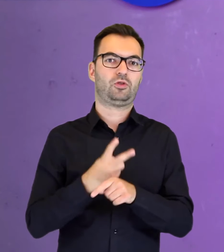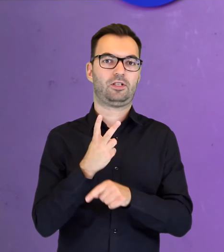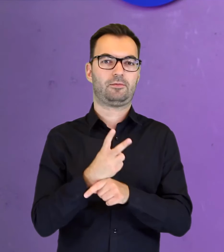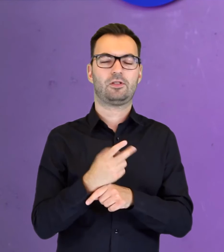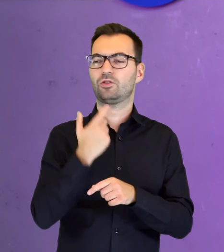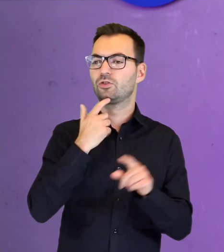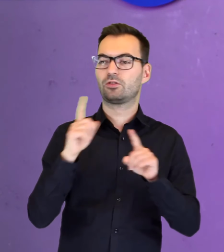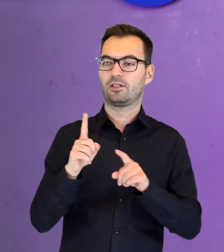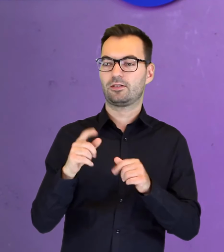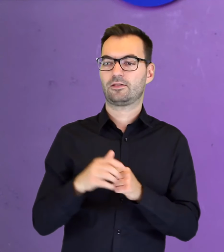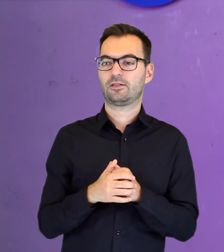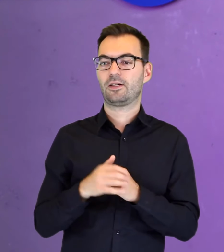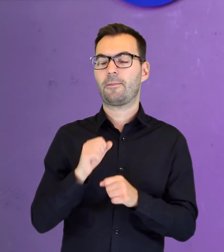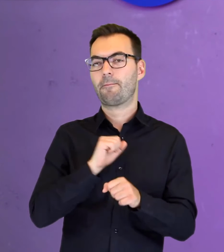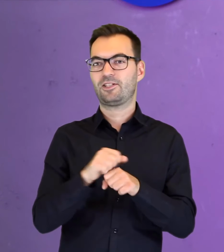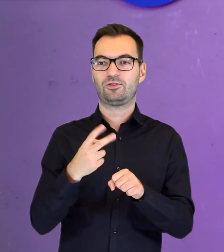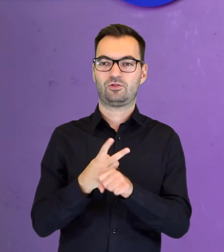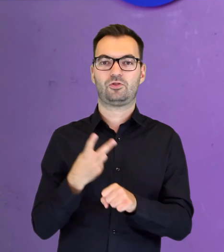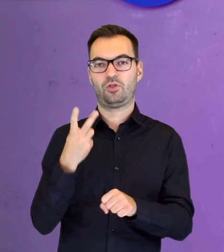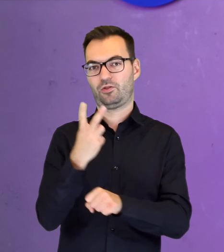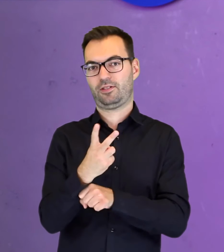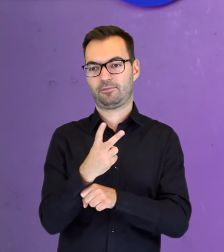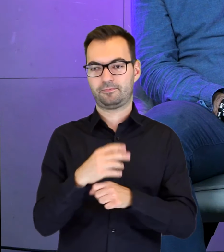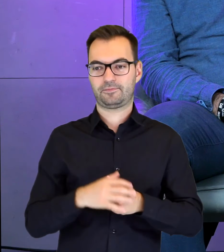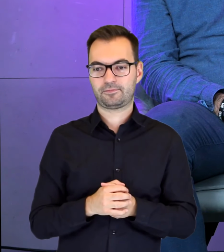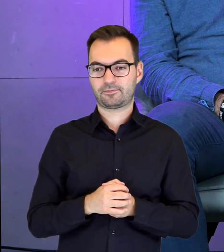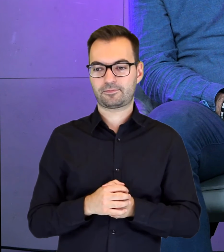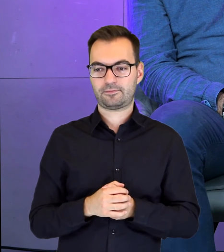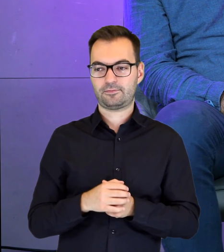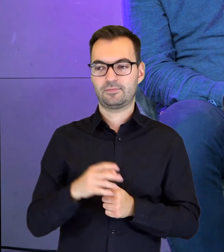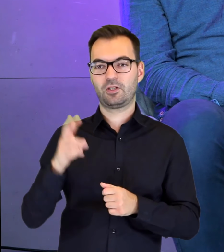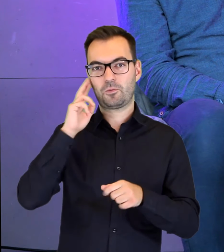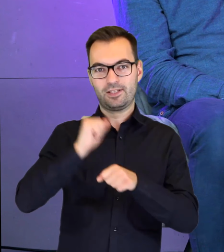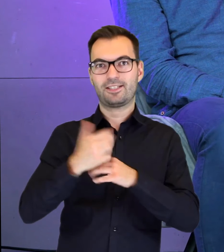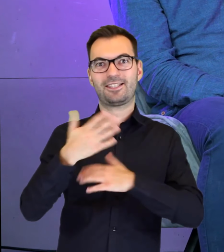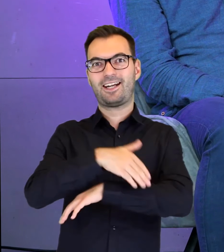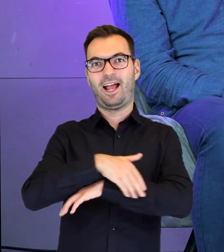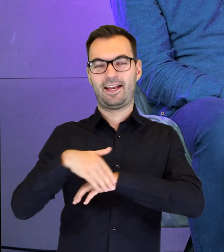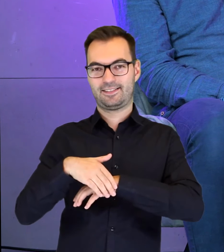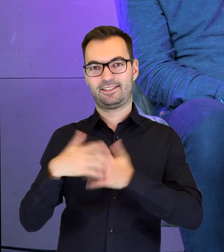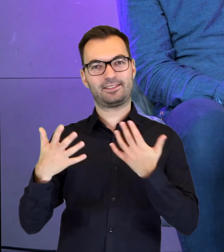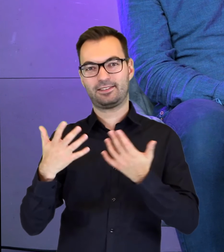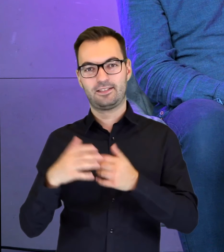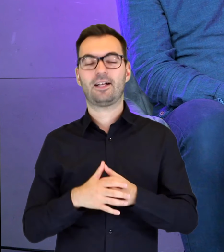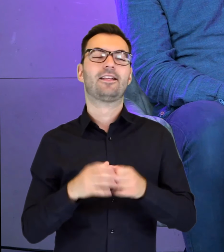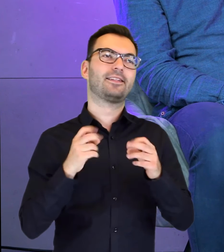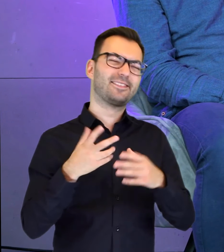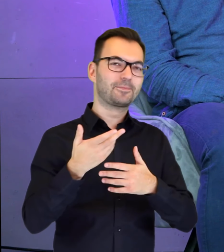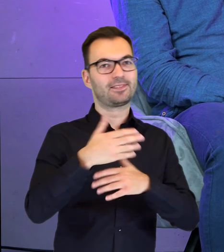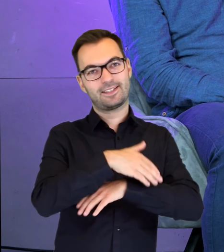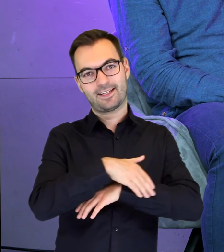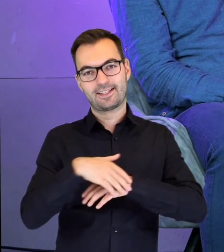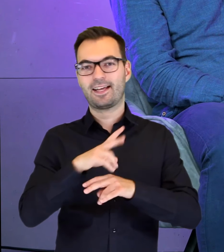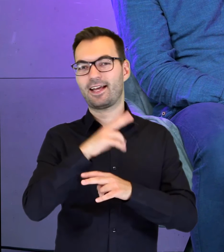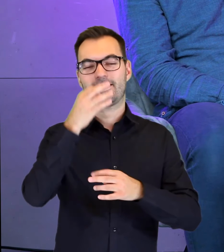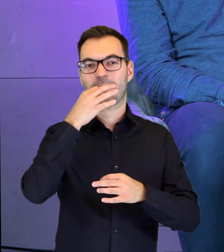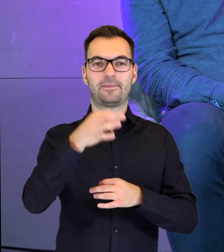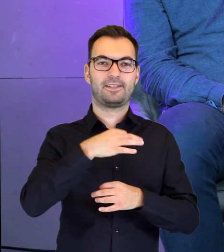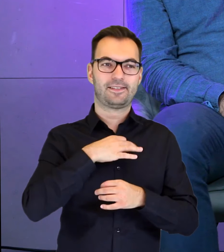oddziały też zaczynają mówić o dostępnością Co to znaczy żeby być dostępnym Rozumiem że tam gdzieś jest jakiś